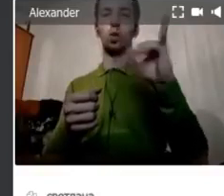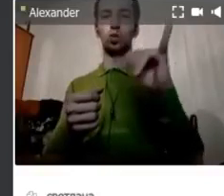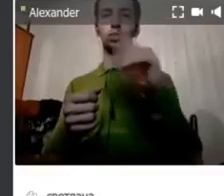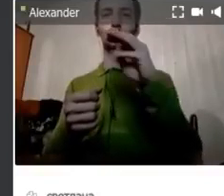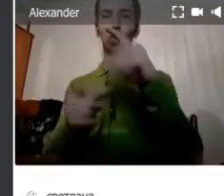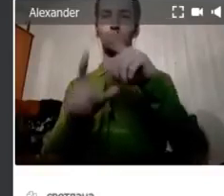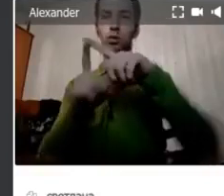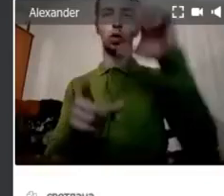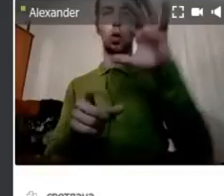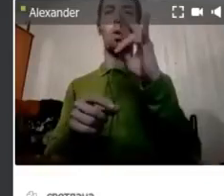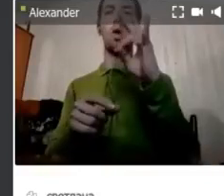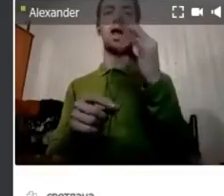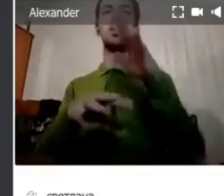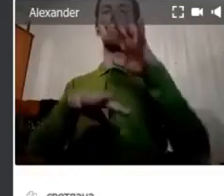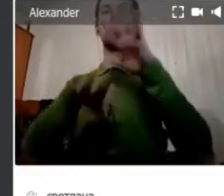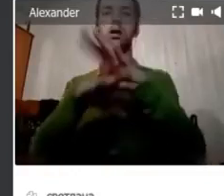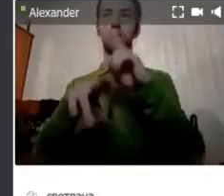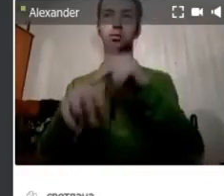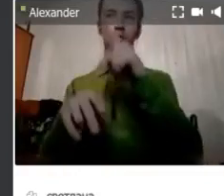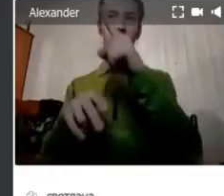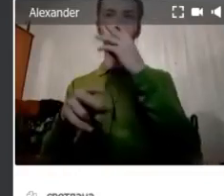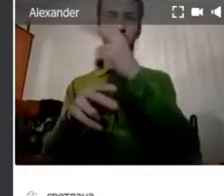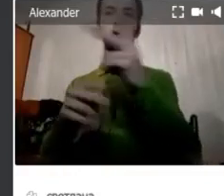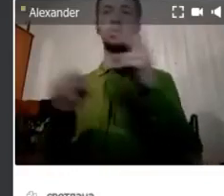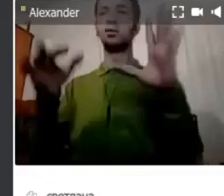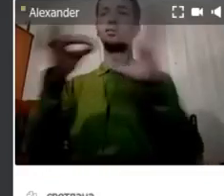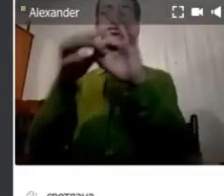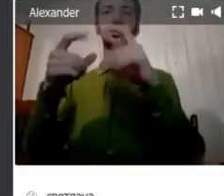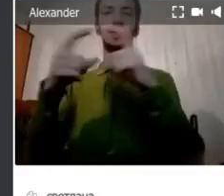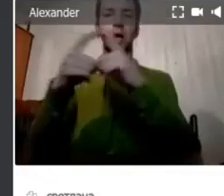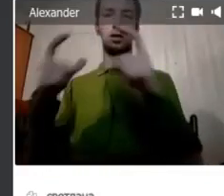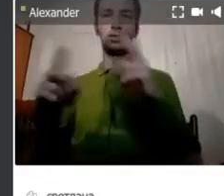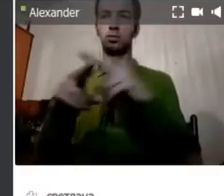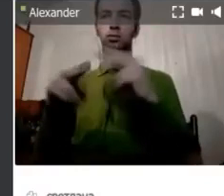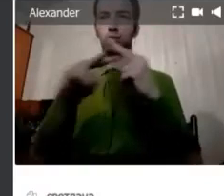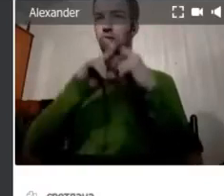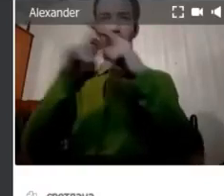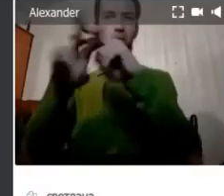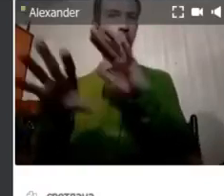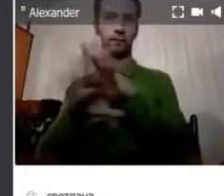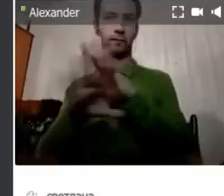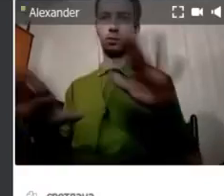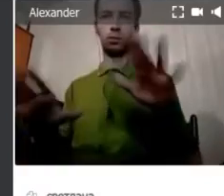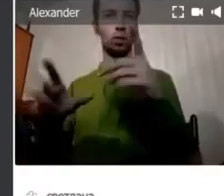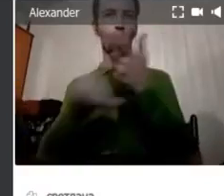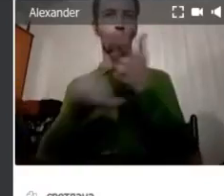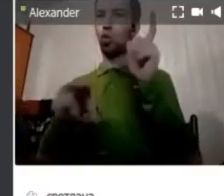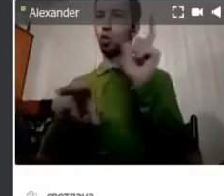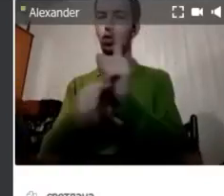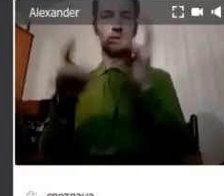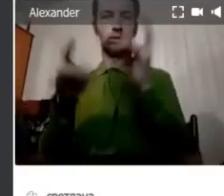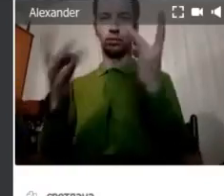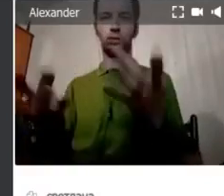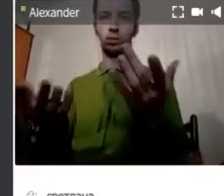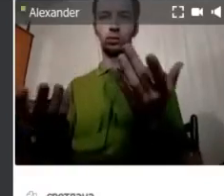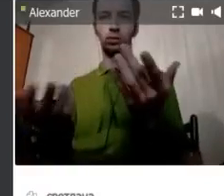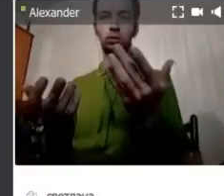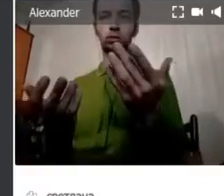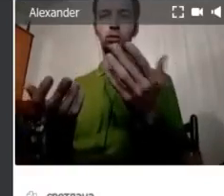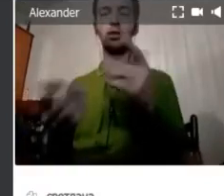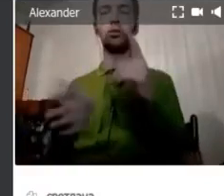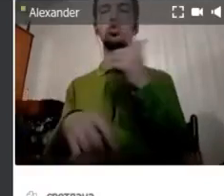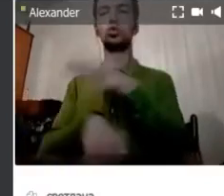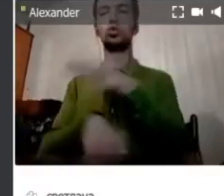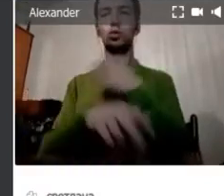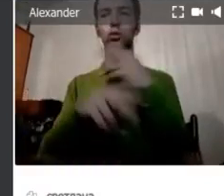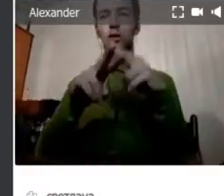уже все зависит от работы банков. То есть банк от банка отличается. То есть может быть быстро